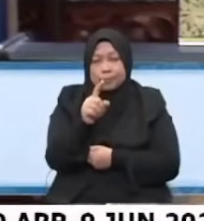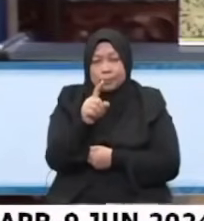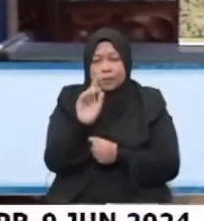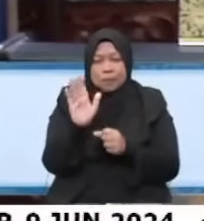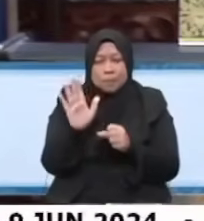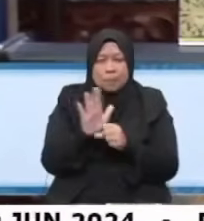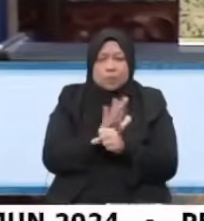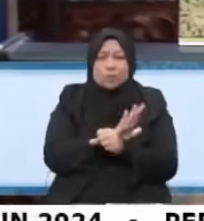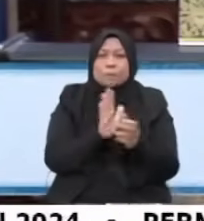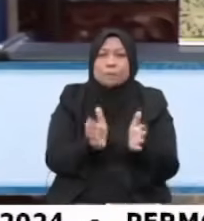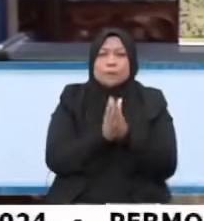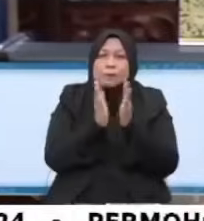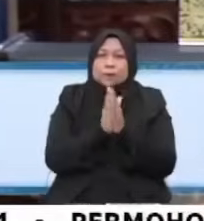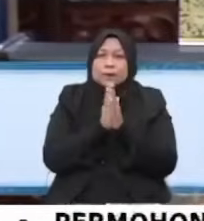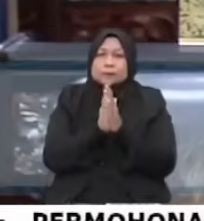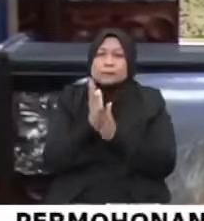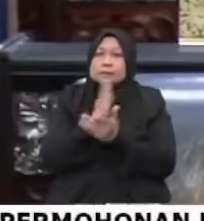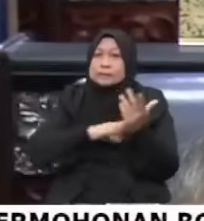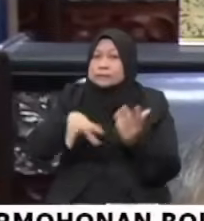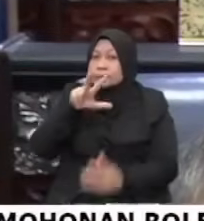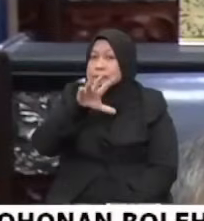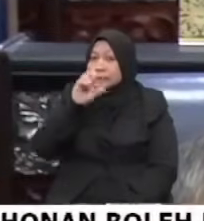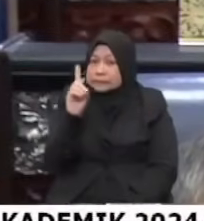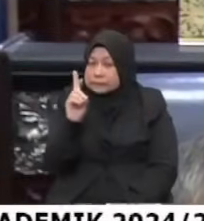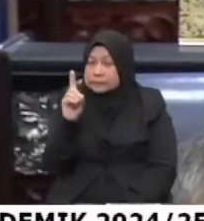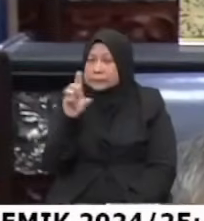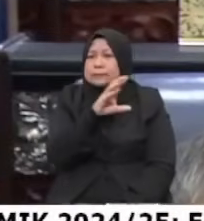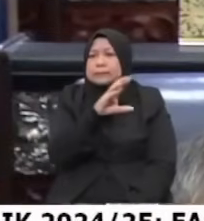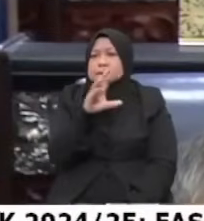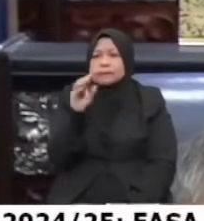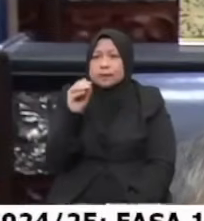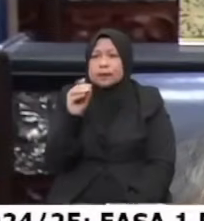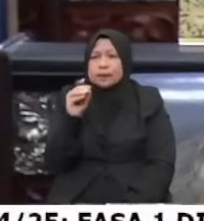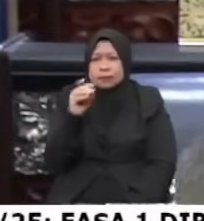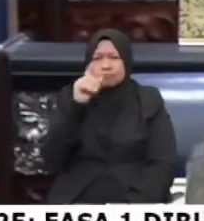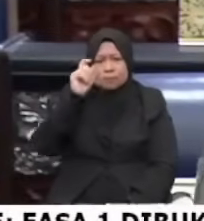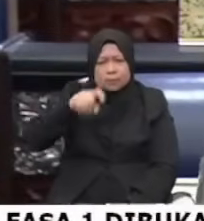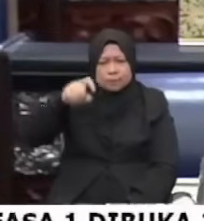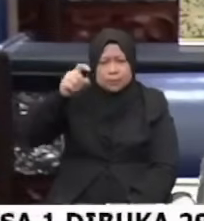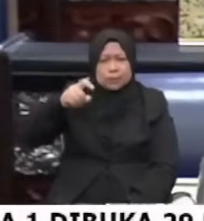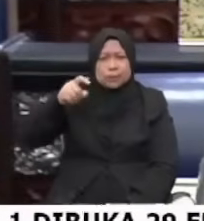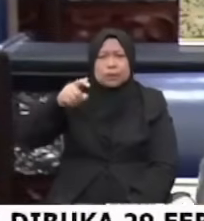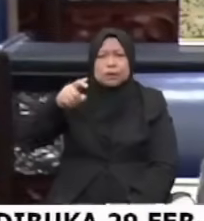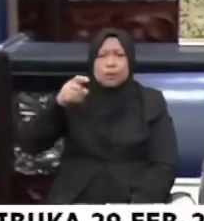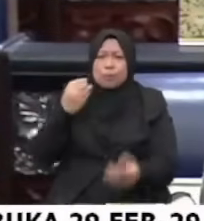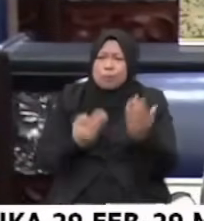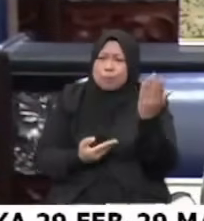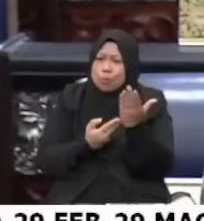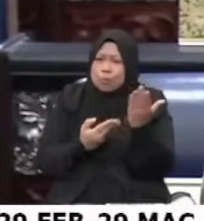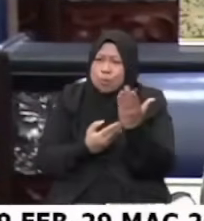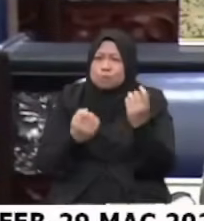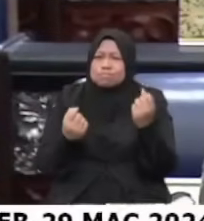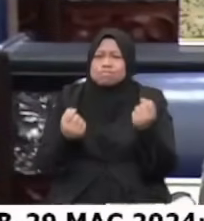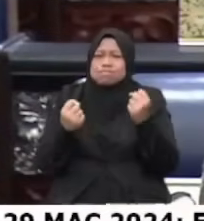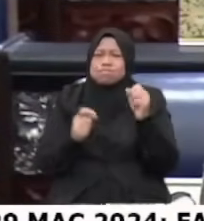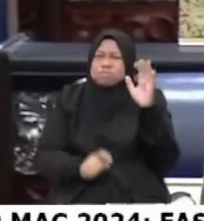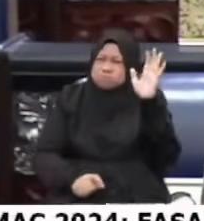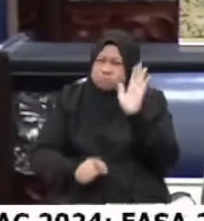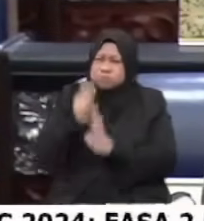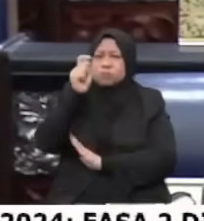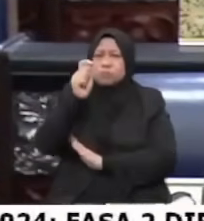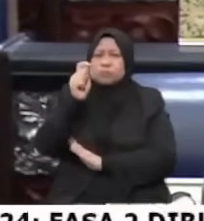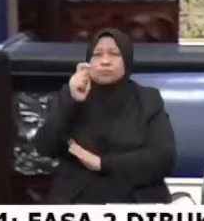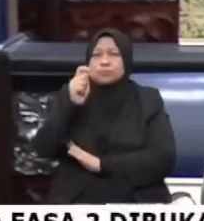memenuhi permintaan sektor 3D dan juga sektor-sektor yang mempunyai keperluan buruh yang tinggi ataupun labor